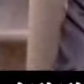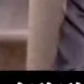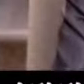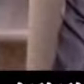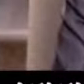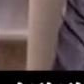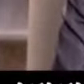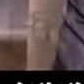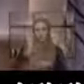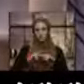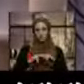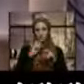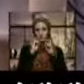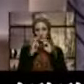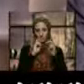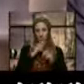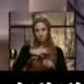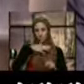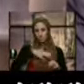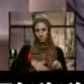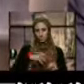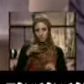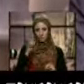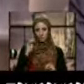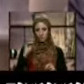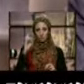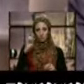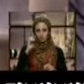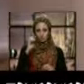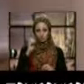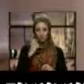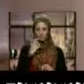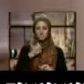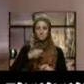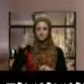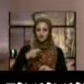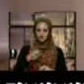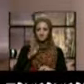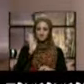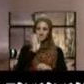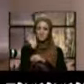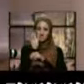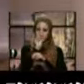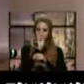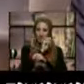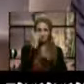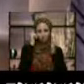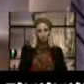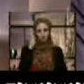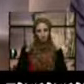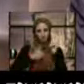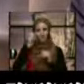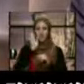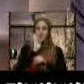ورجعنا لكم تاني في حوارنا مع فضيلة العالم الجليل دكتور عمر عبد الكافي. ما زلنا مع هذه الحكمة الجميلة التي